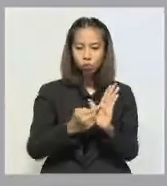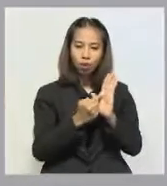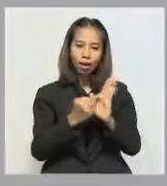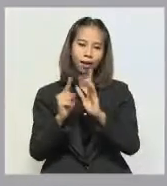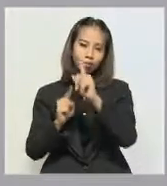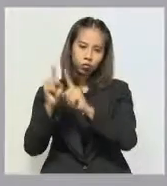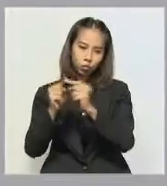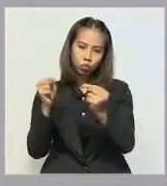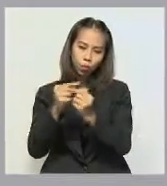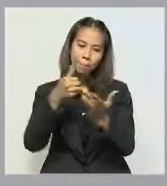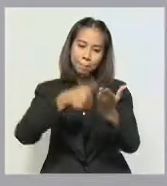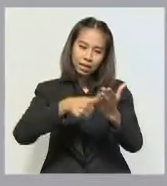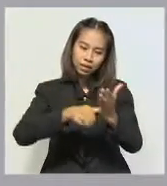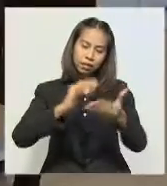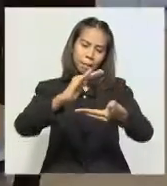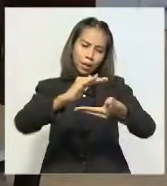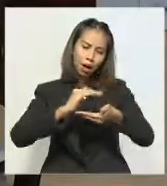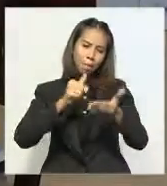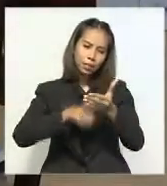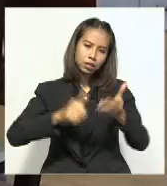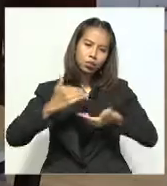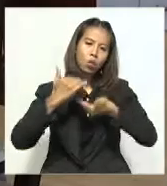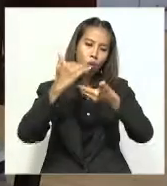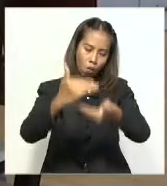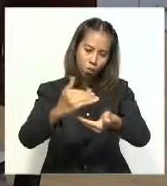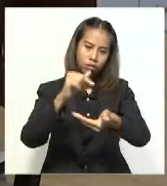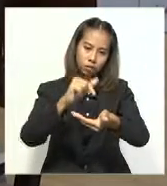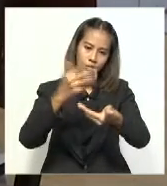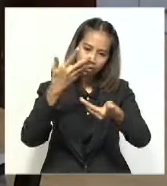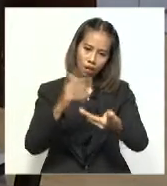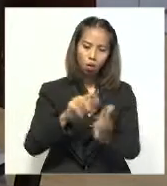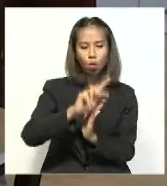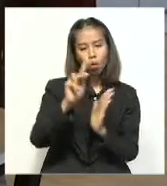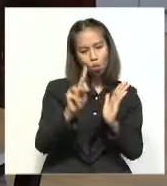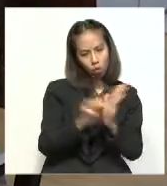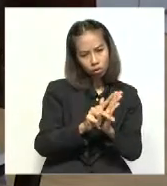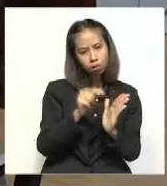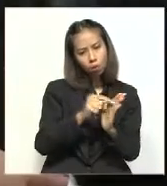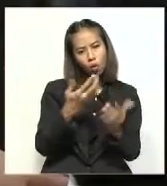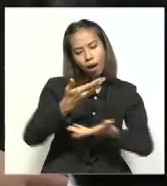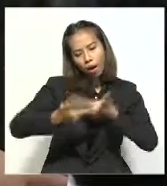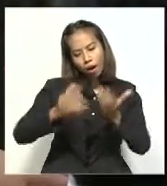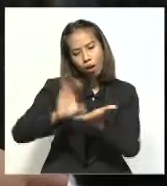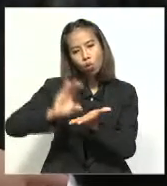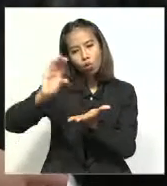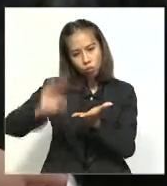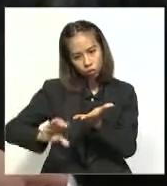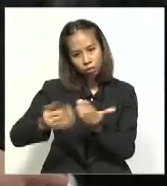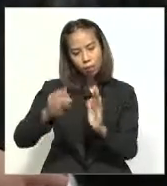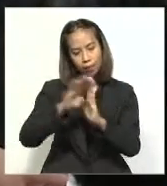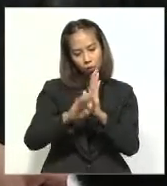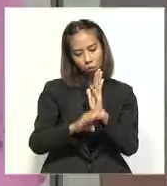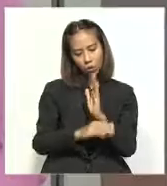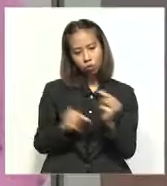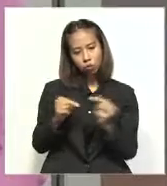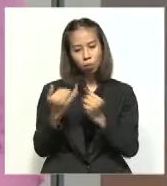ค้าและอัตราภาษีนำเข้าส่งออกของคู่เจรจาไปจนถึงกฎระเบียบการค้าการลงทุนและขั้นตอนการลงทุ